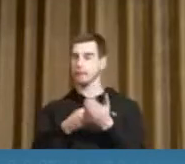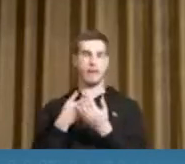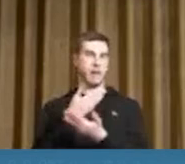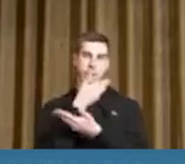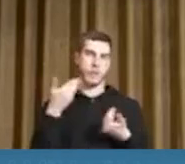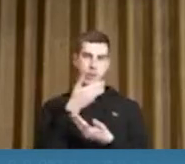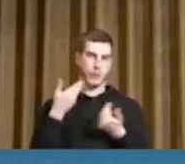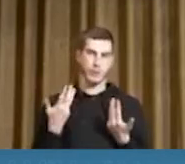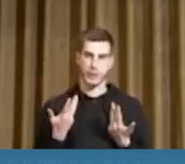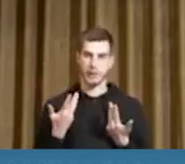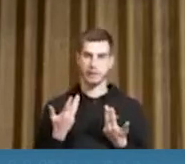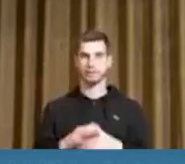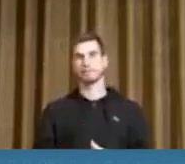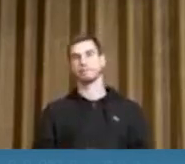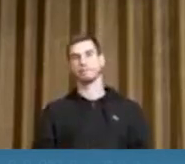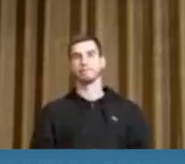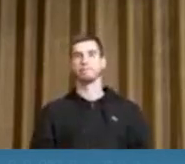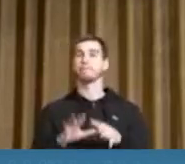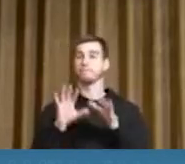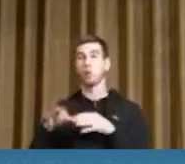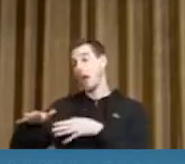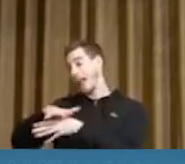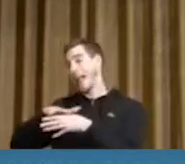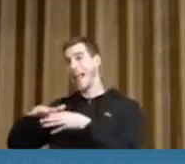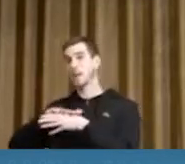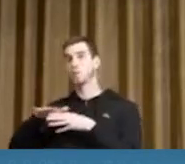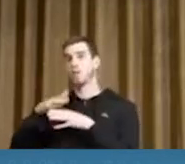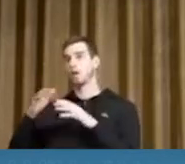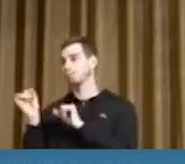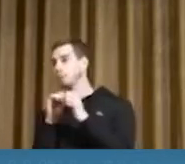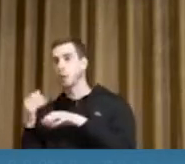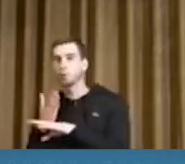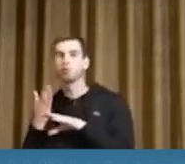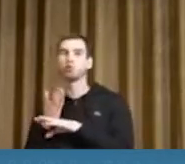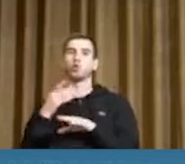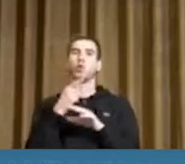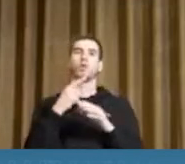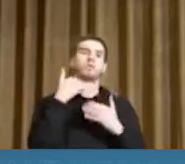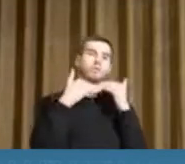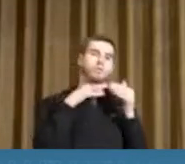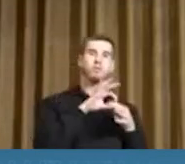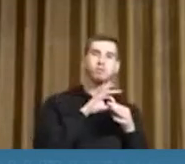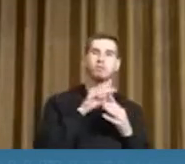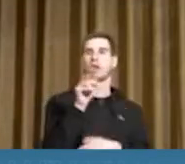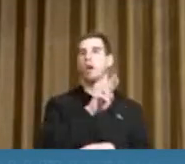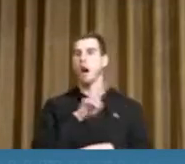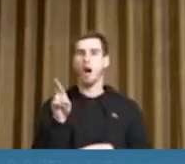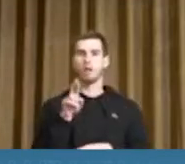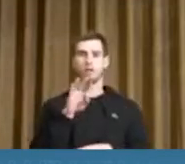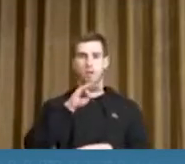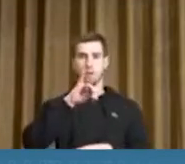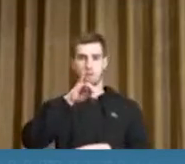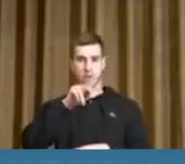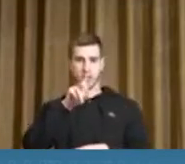der Ejektionsfraktion, bei den regionalen Wandbewegungsstörungen, bei der systolischen Funktion des rechten Ventrikels,